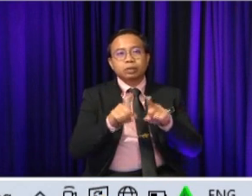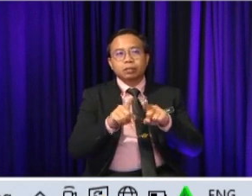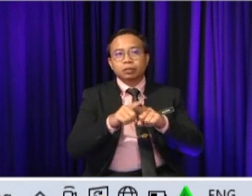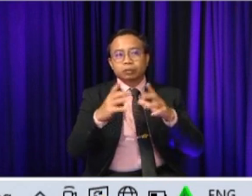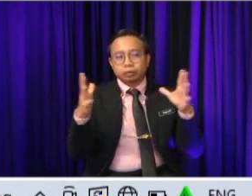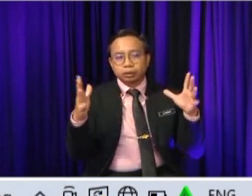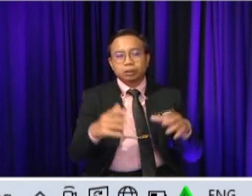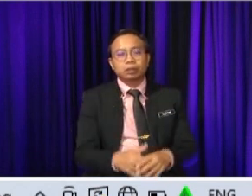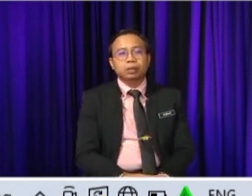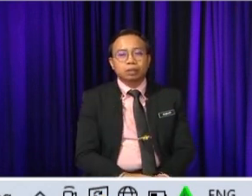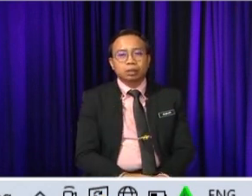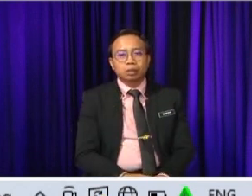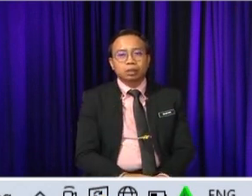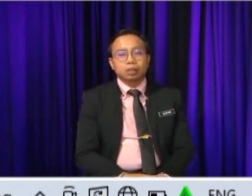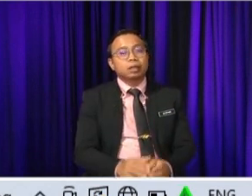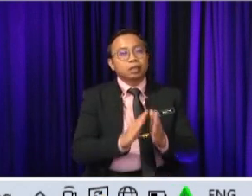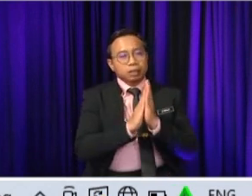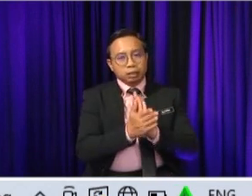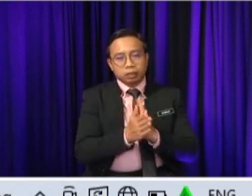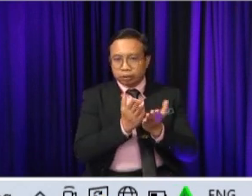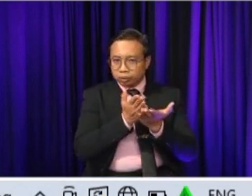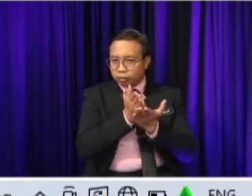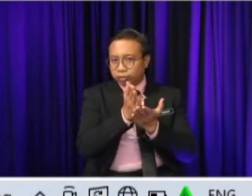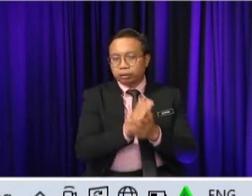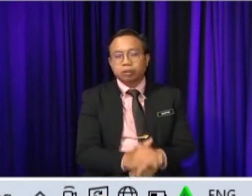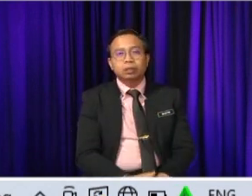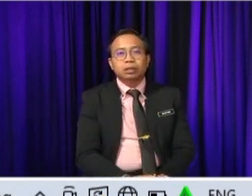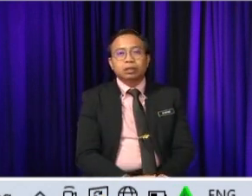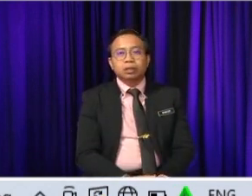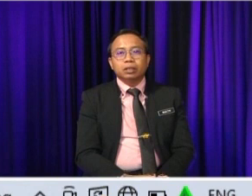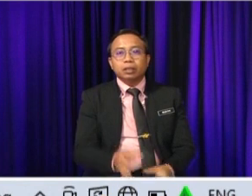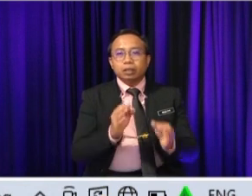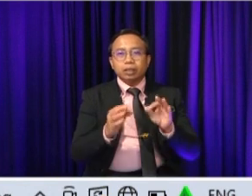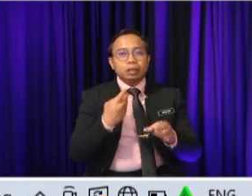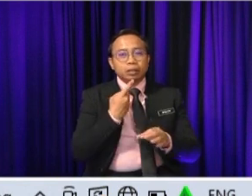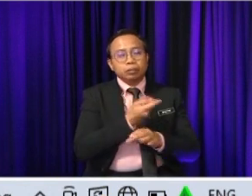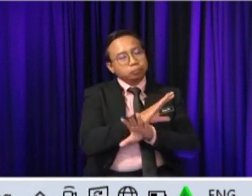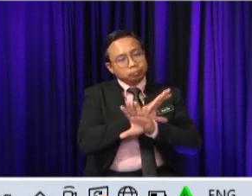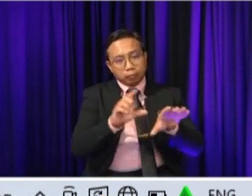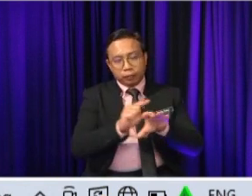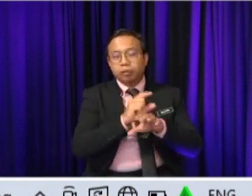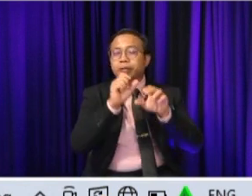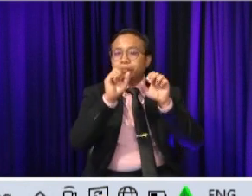Oke jadi yang seterusnya Oke kalau kita Buanglah